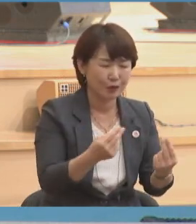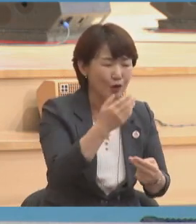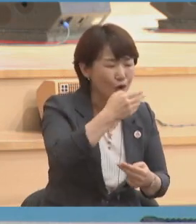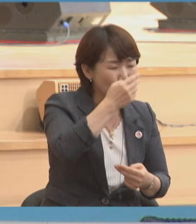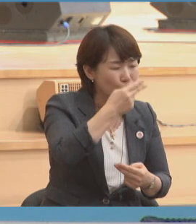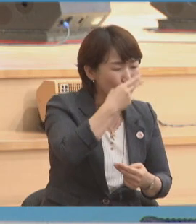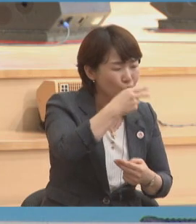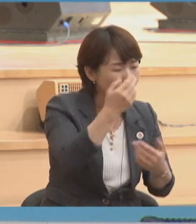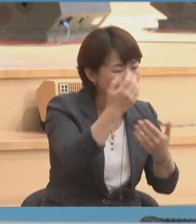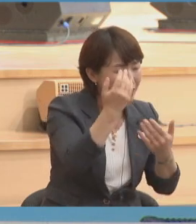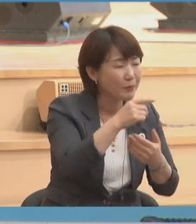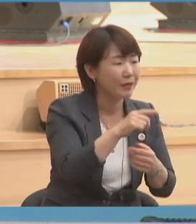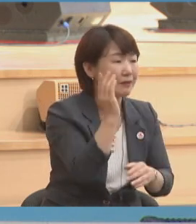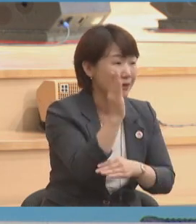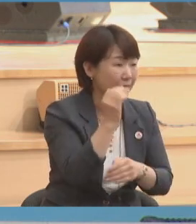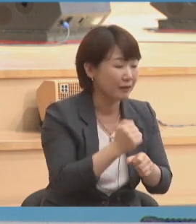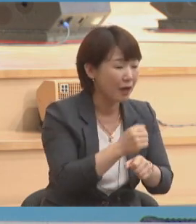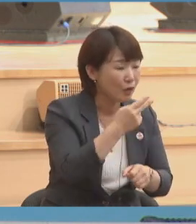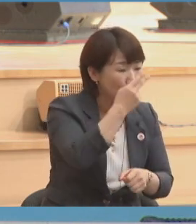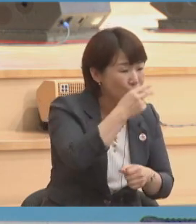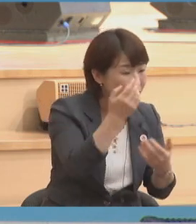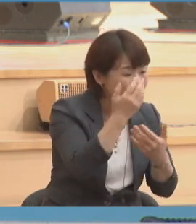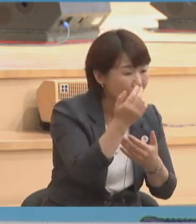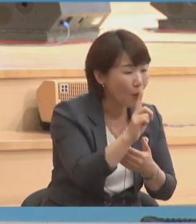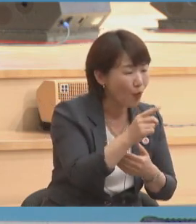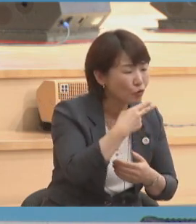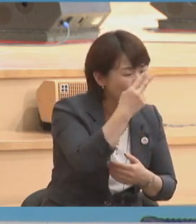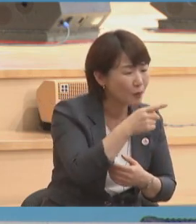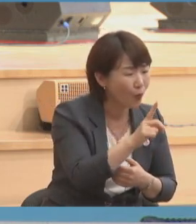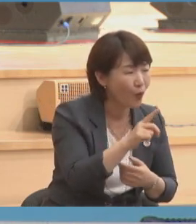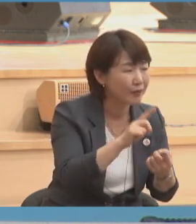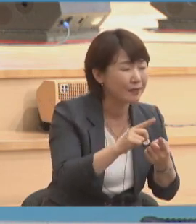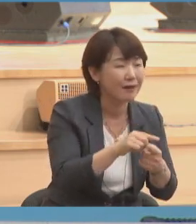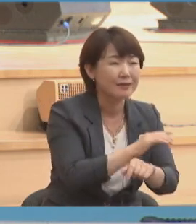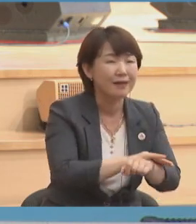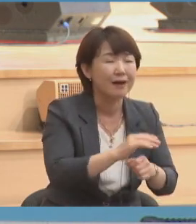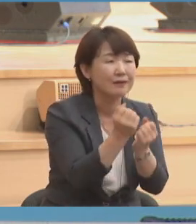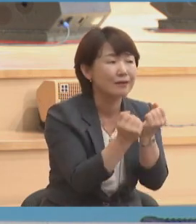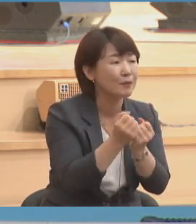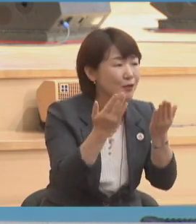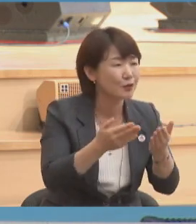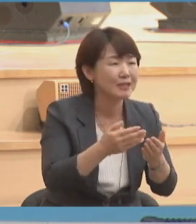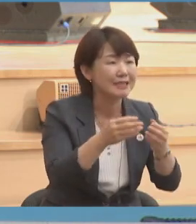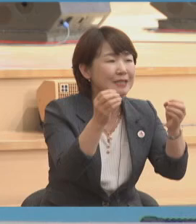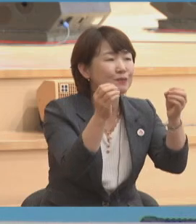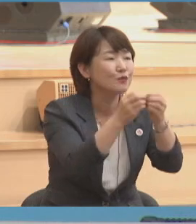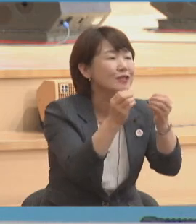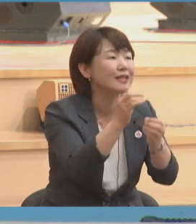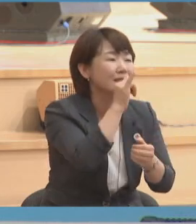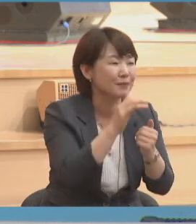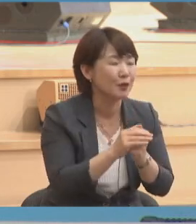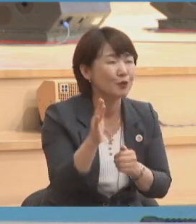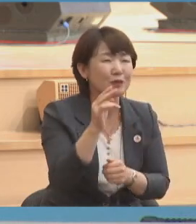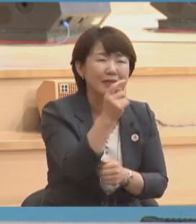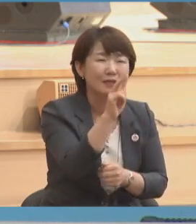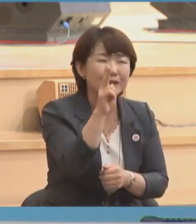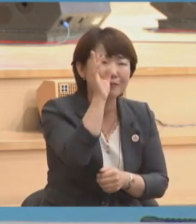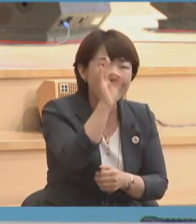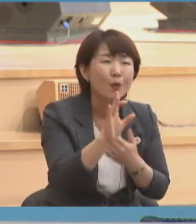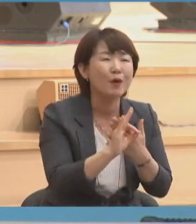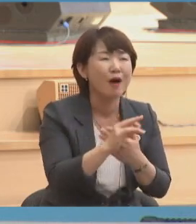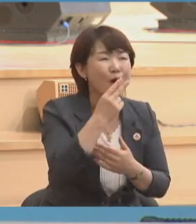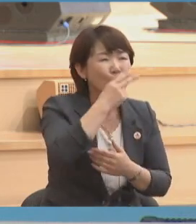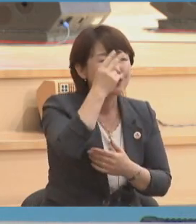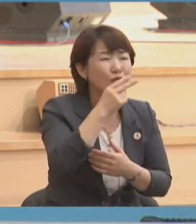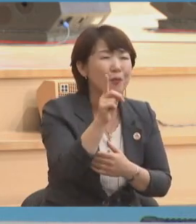어떤 것인지, 도대체 술이라는 게 어떤 것인지 그걸 너무나도 잘 설명해 주는 글이 있어요. 요즘 TV를 켜면 뭐 술이